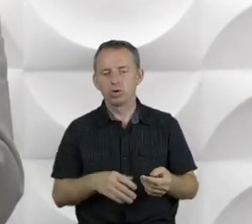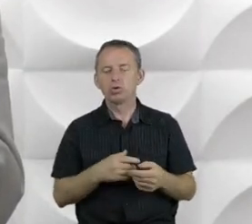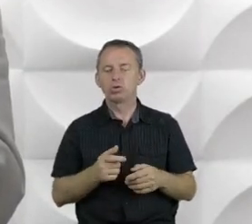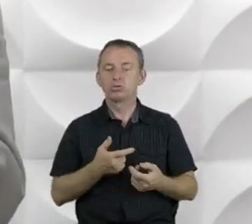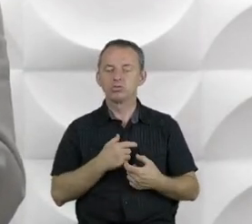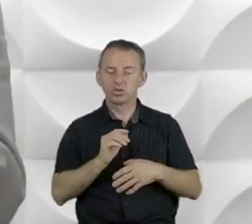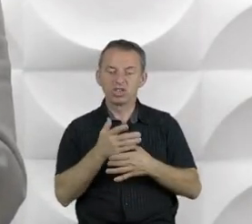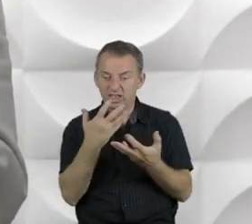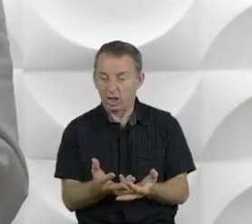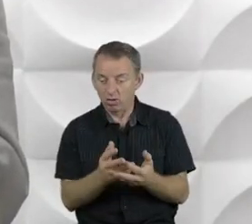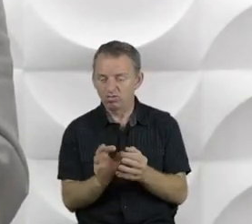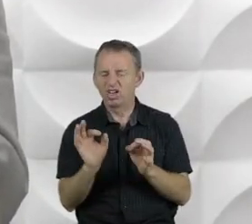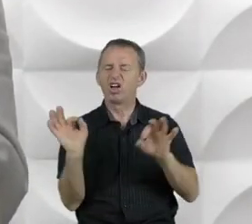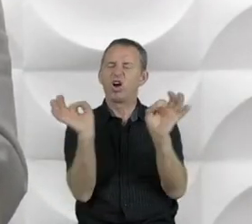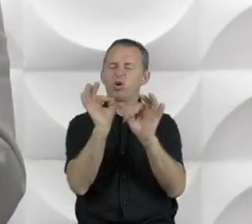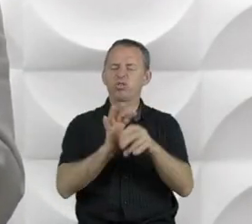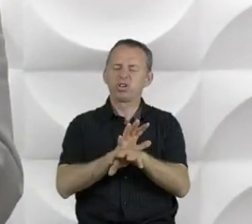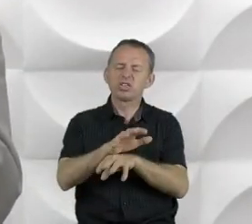okrucieństwem.